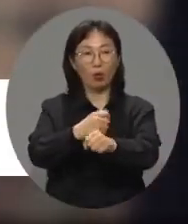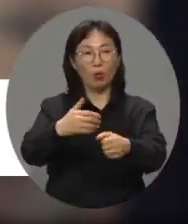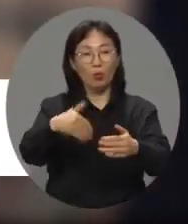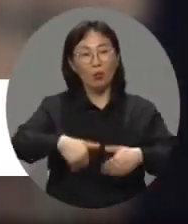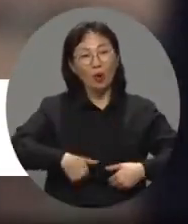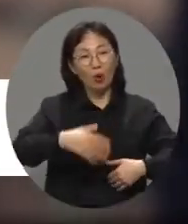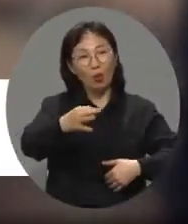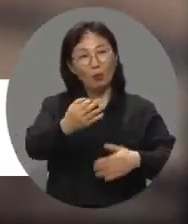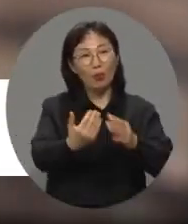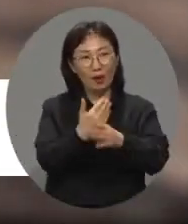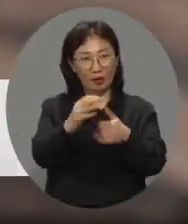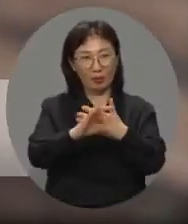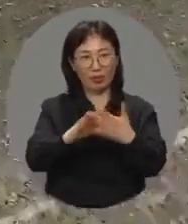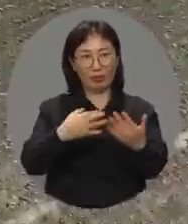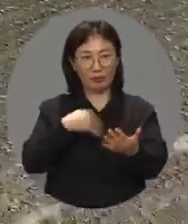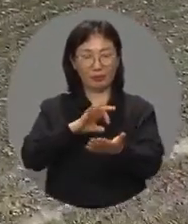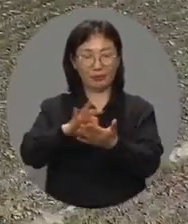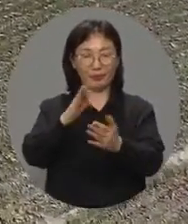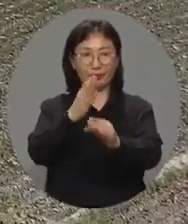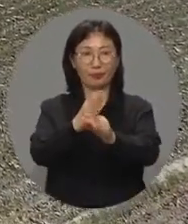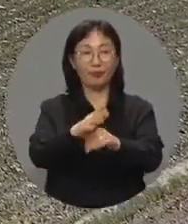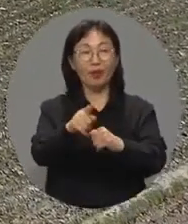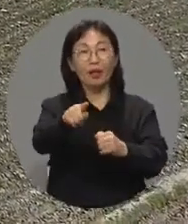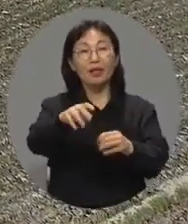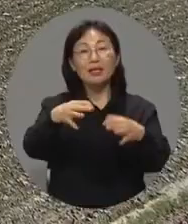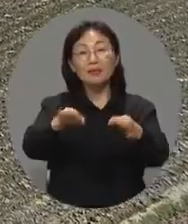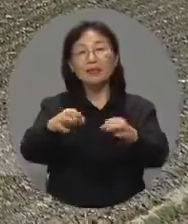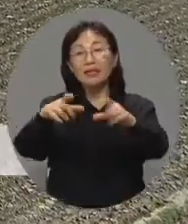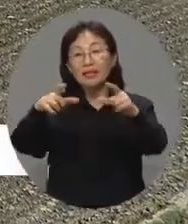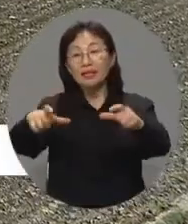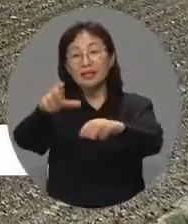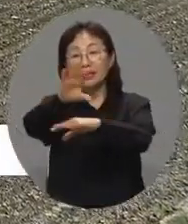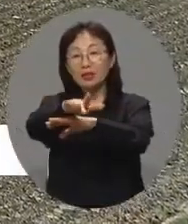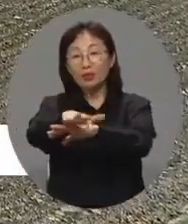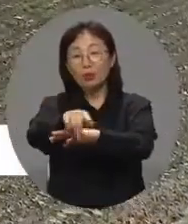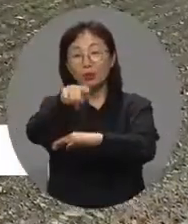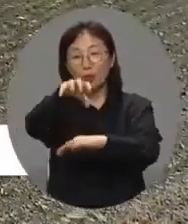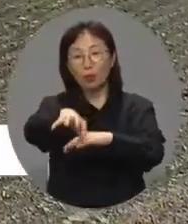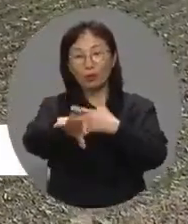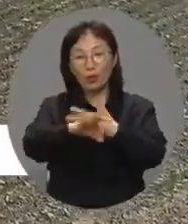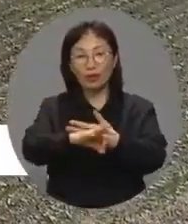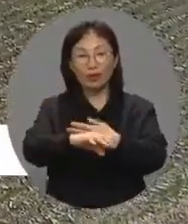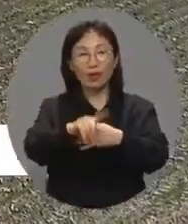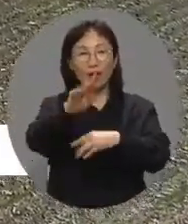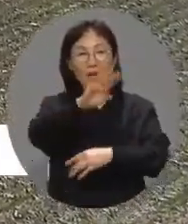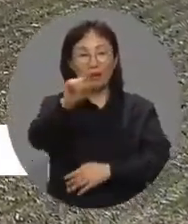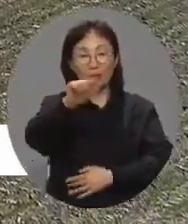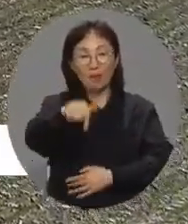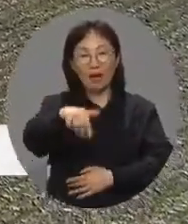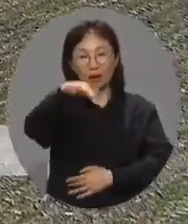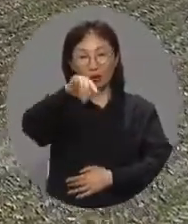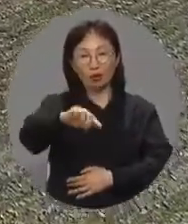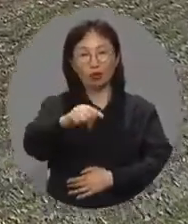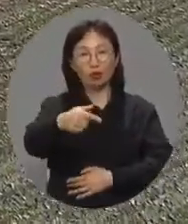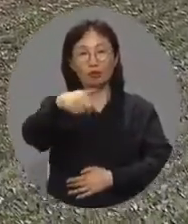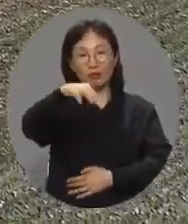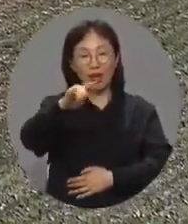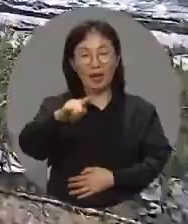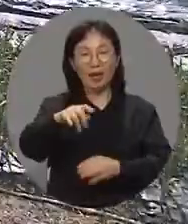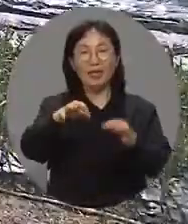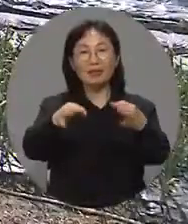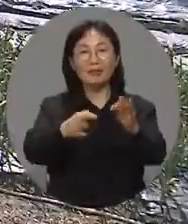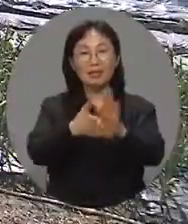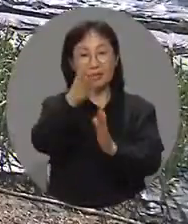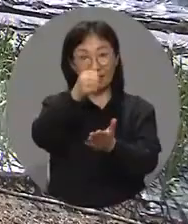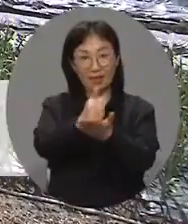드리고 좀 그런 식으로 했고요. 역시 김제 시골 마을의 한 농지는 박준배 김제 시장의 땅입니다. 박